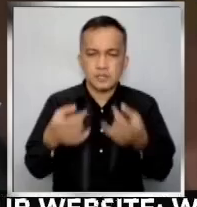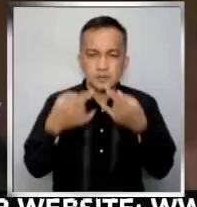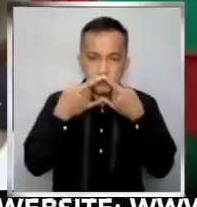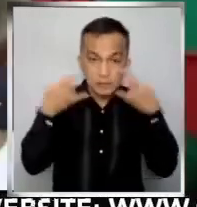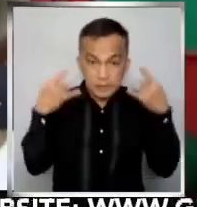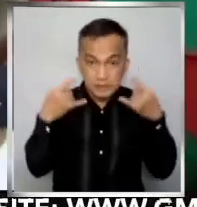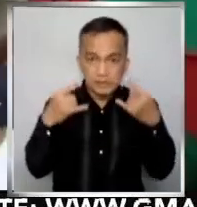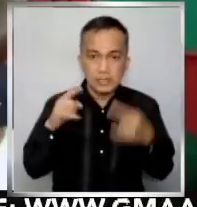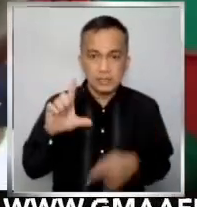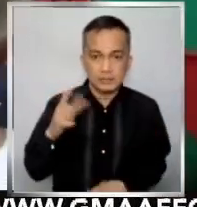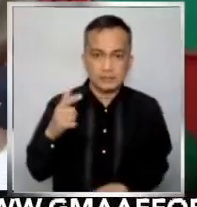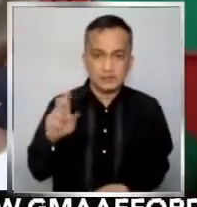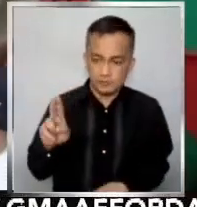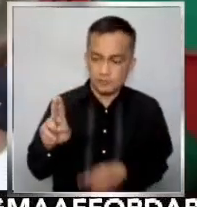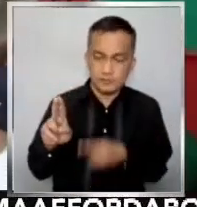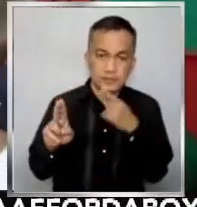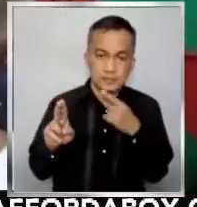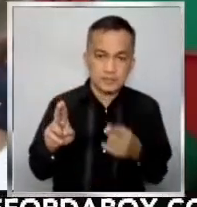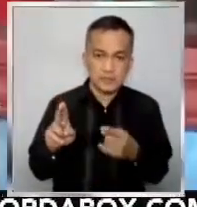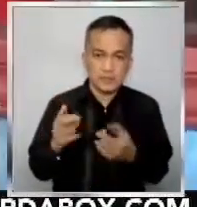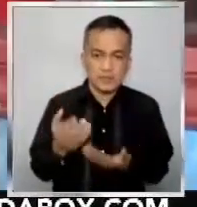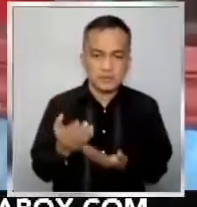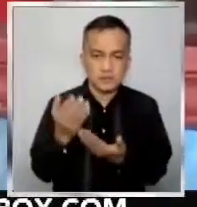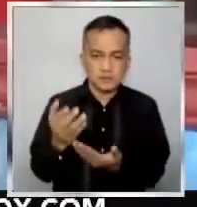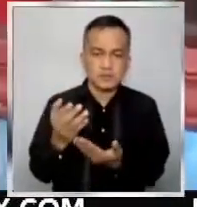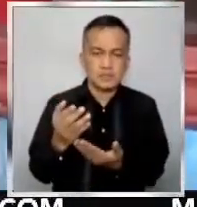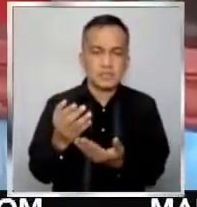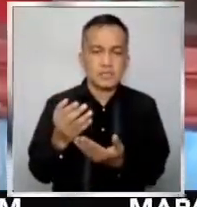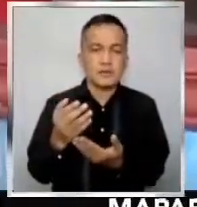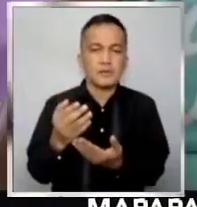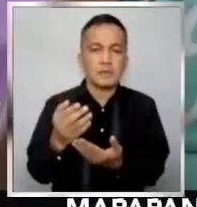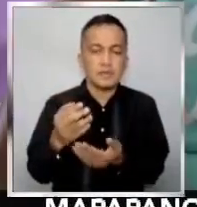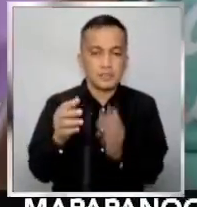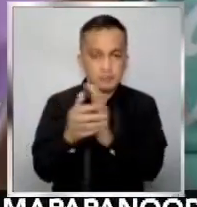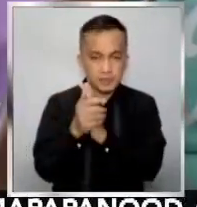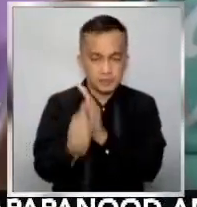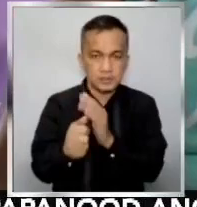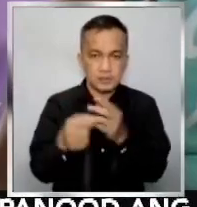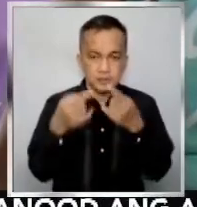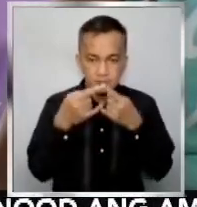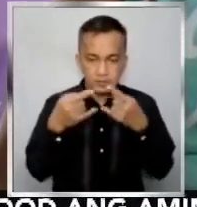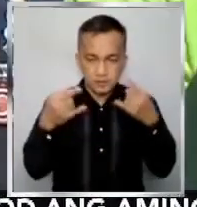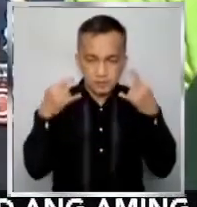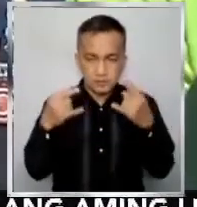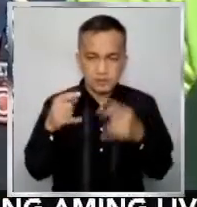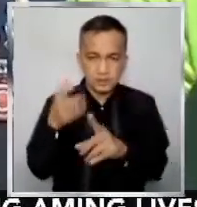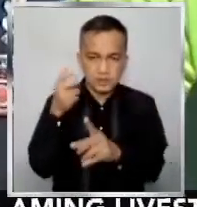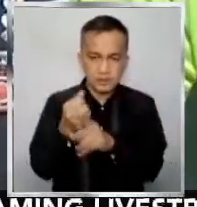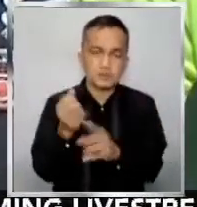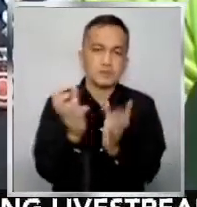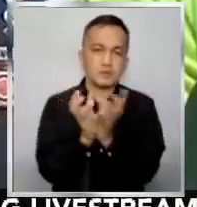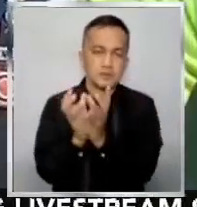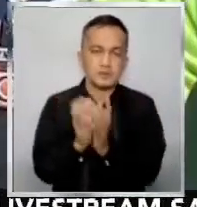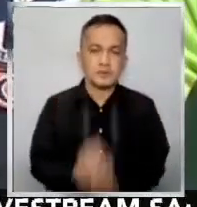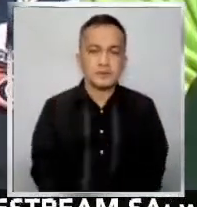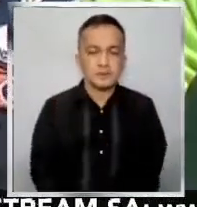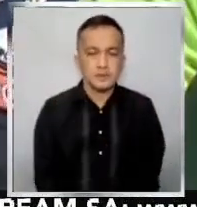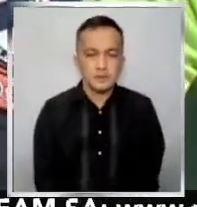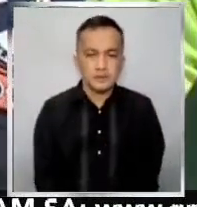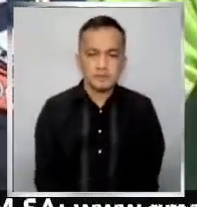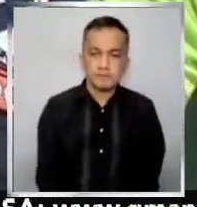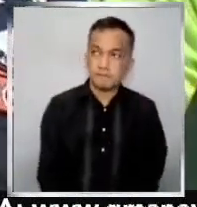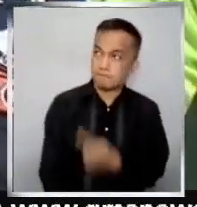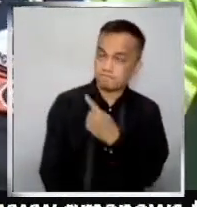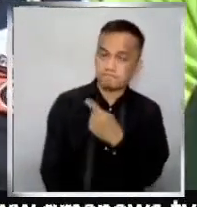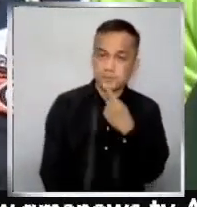pamahalaan. Highly recommended ng mga health official ang pagsusuot nito sa mga apektadong komunidad. We are going to draft our guidelines